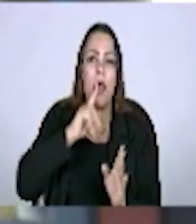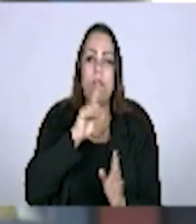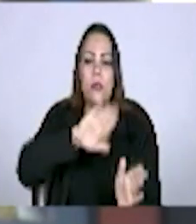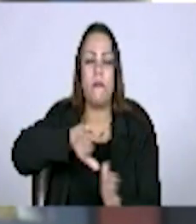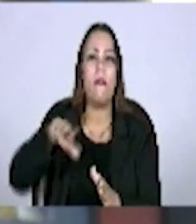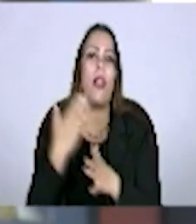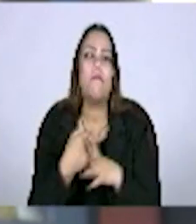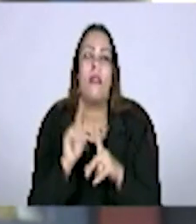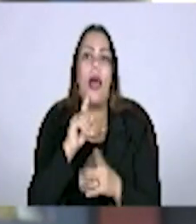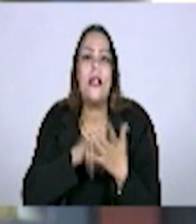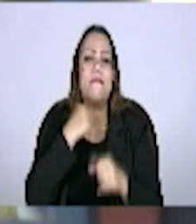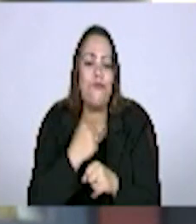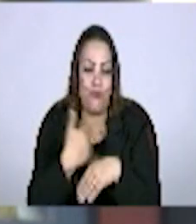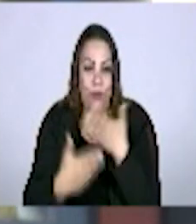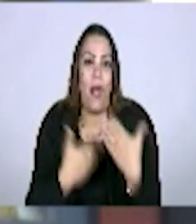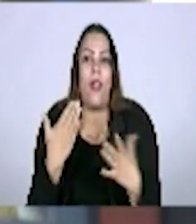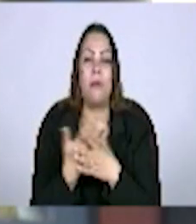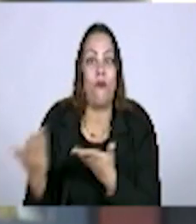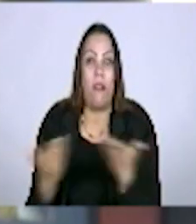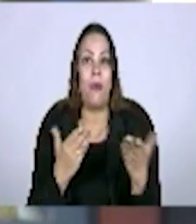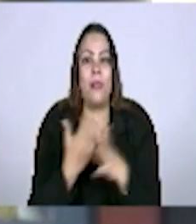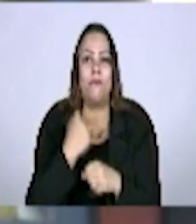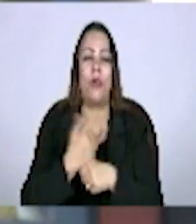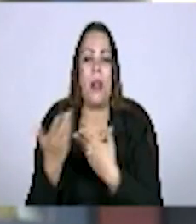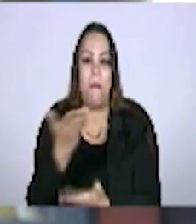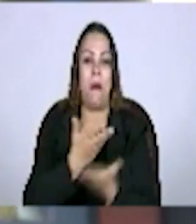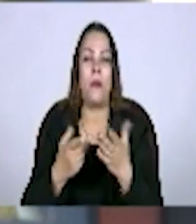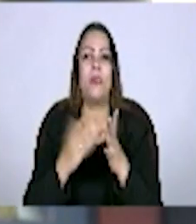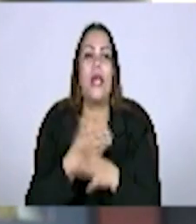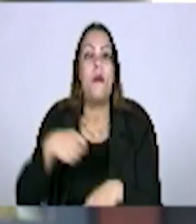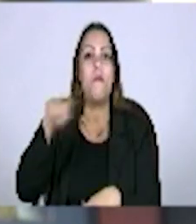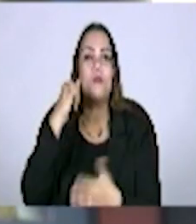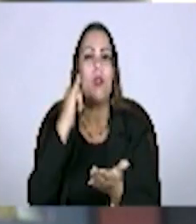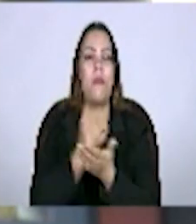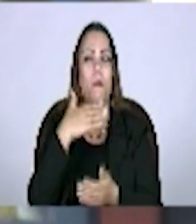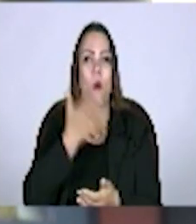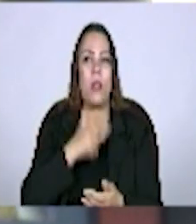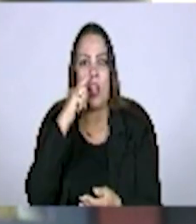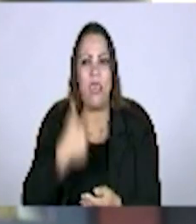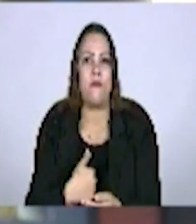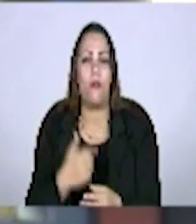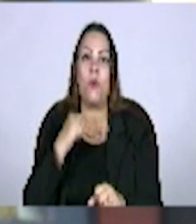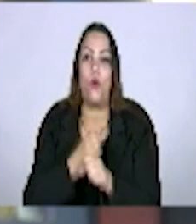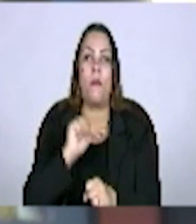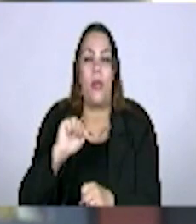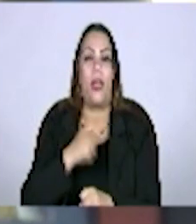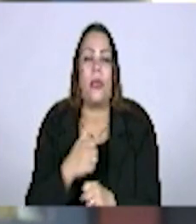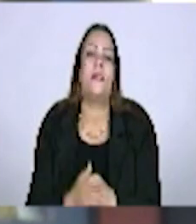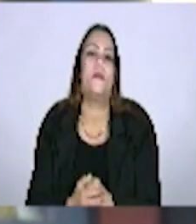ان هي تداري هذه الكفاءات بل بال عكس تظهرها قيادات واثقه من نفسها واثقه من رسالتها واثقه من عملها